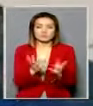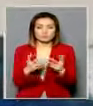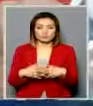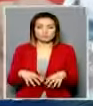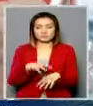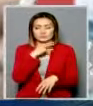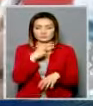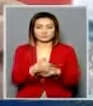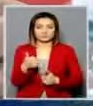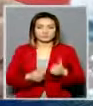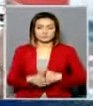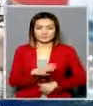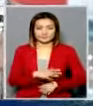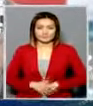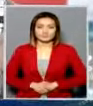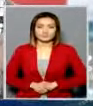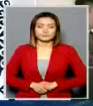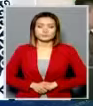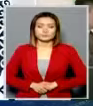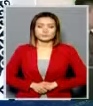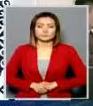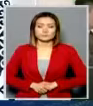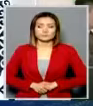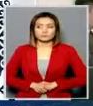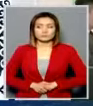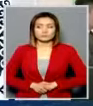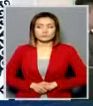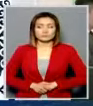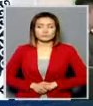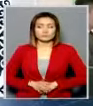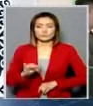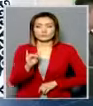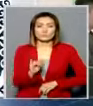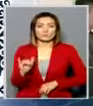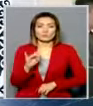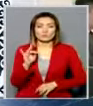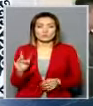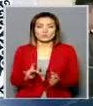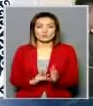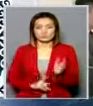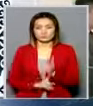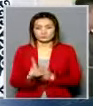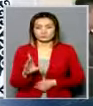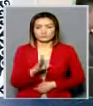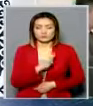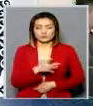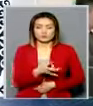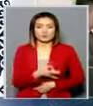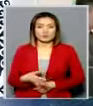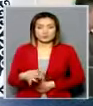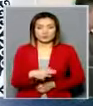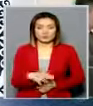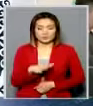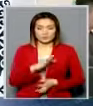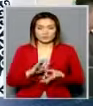есептерден жарысқа түсті. Негізі батыс өңірден бастау алған Орал қаласын. Жалпы аймақтаған өткізіп